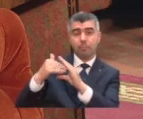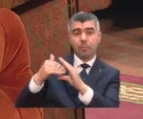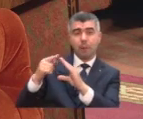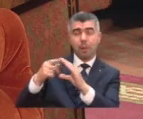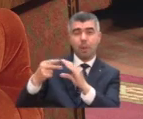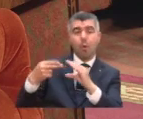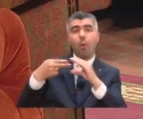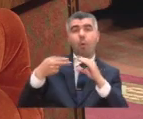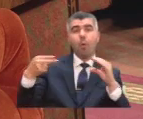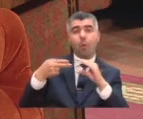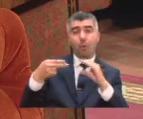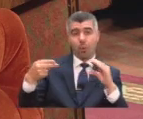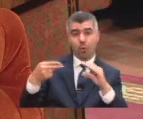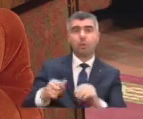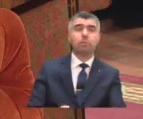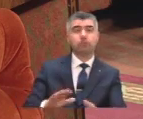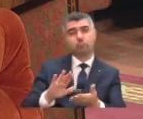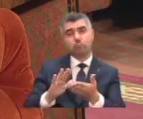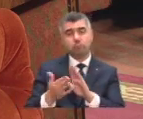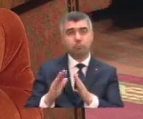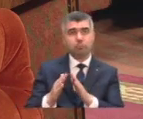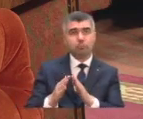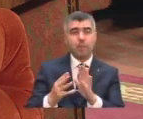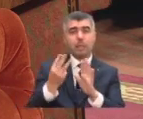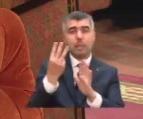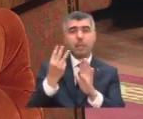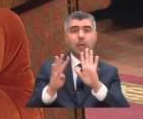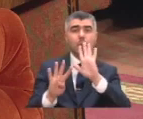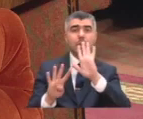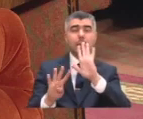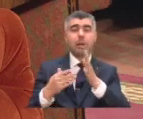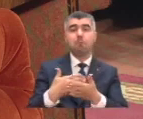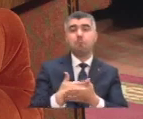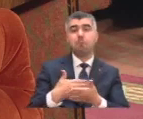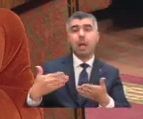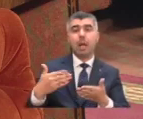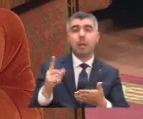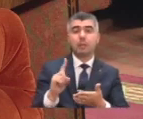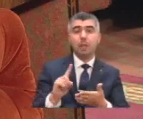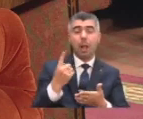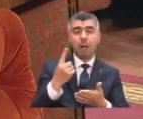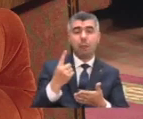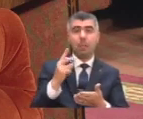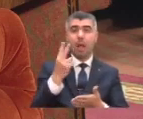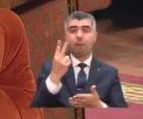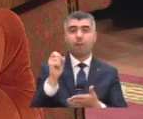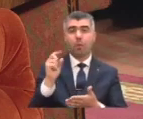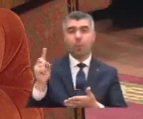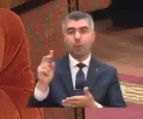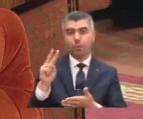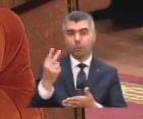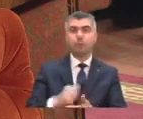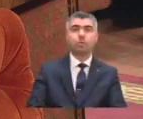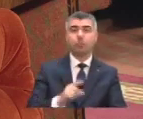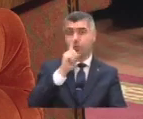بلغت حوالي 93 مليار ديال درهم سنه 2021 وان شاء الله